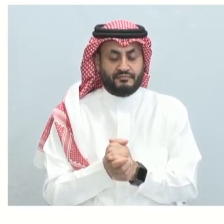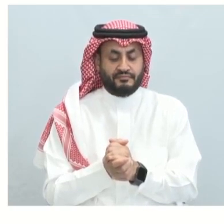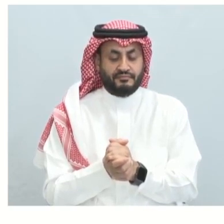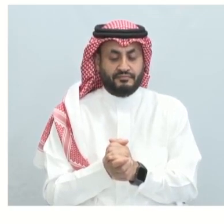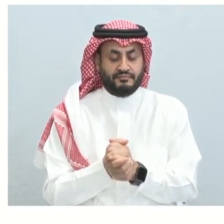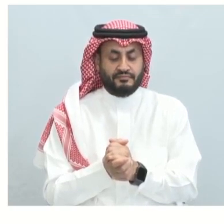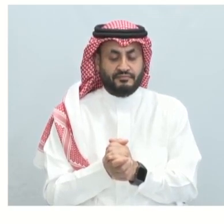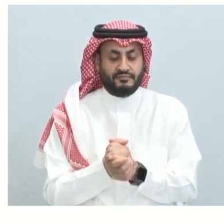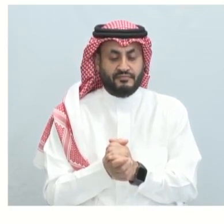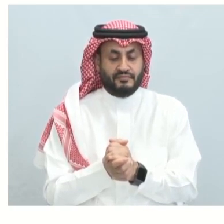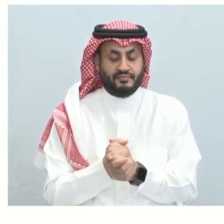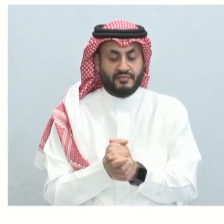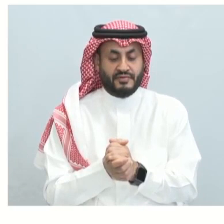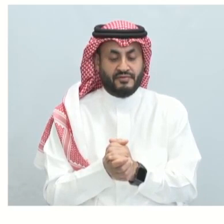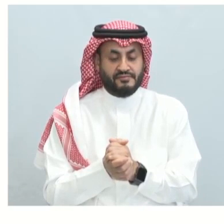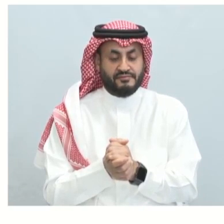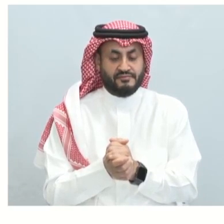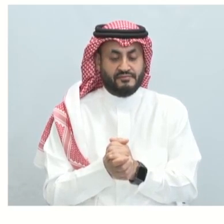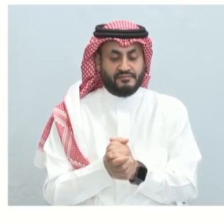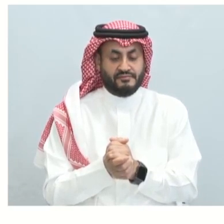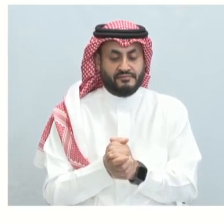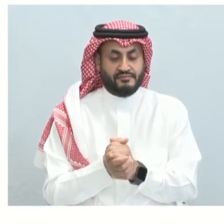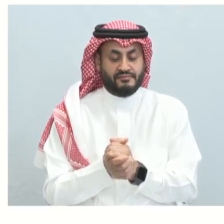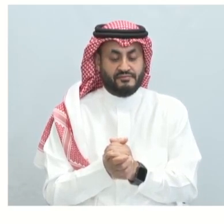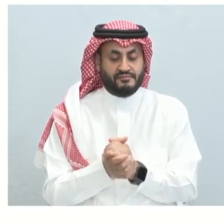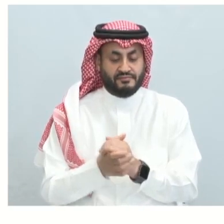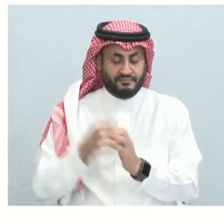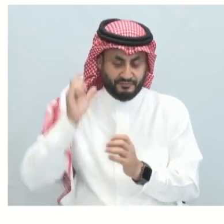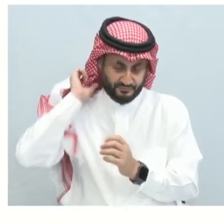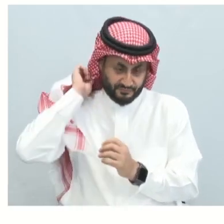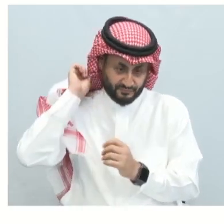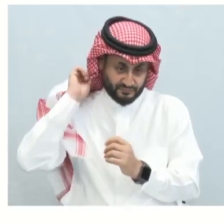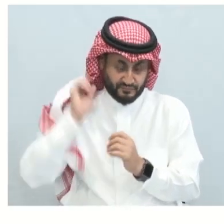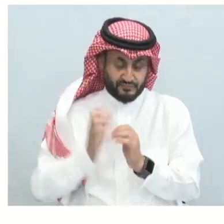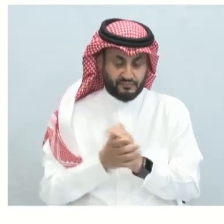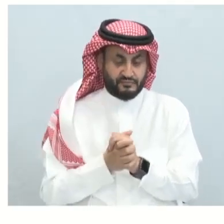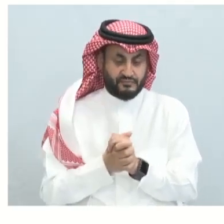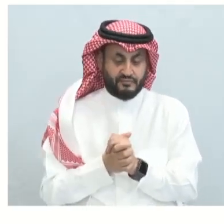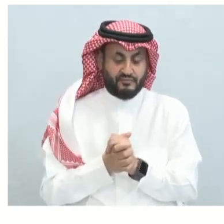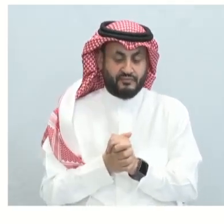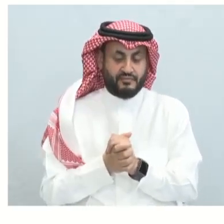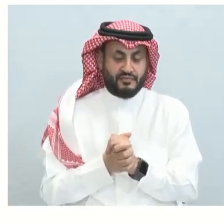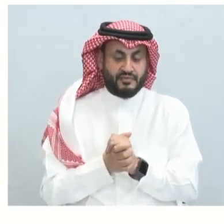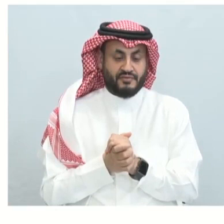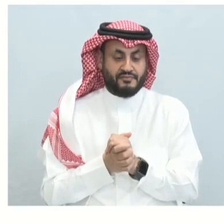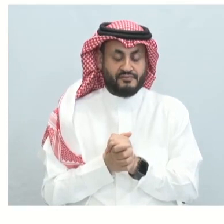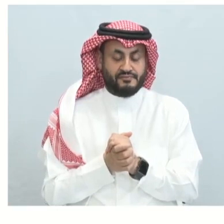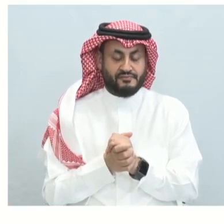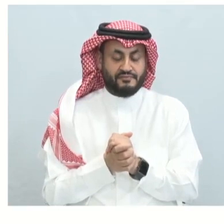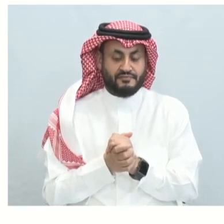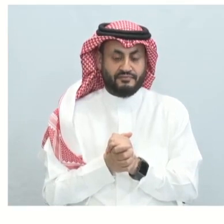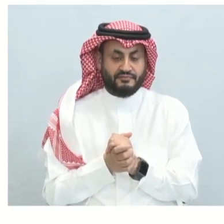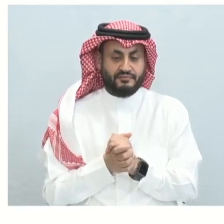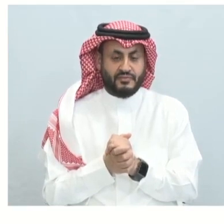مع وجود مقامه ولا يمنعه مقام النبوه ومقام الرساله الا انه